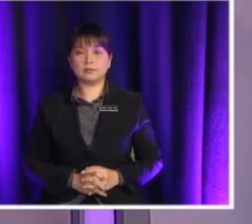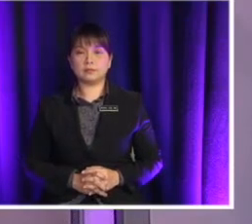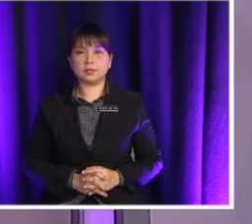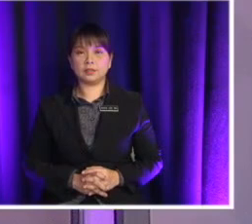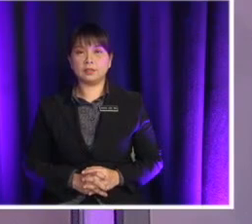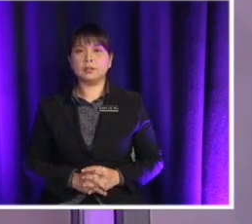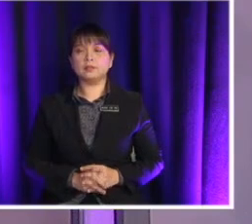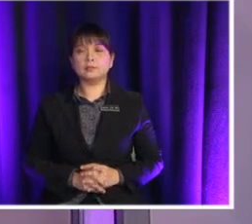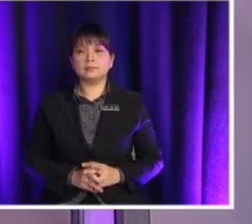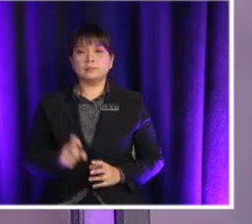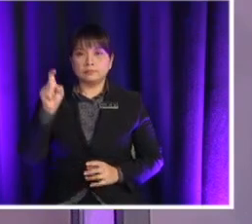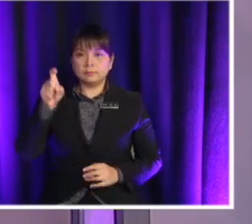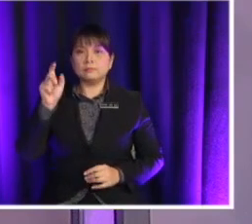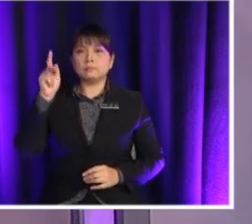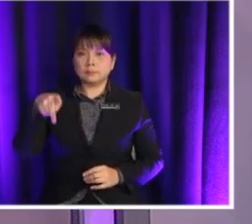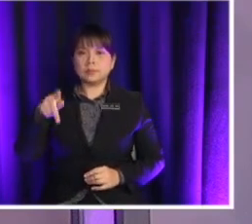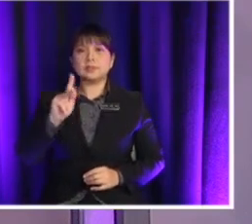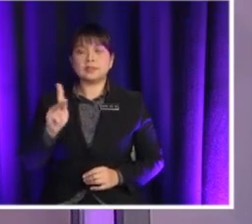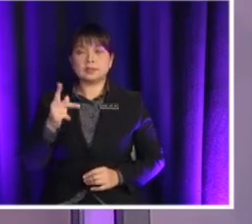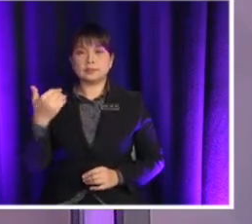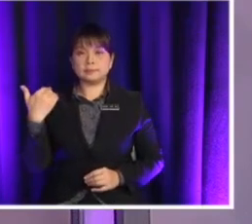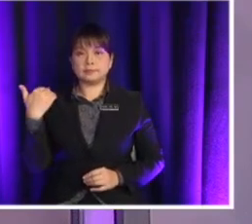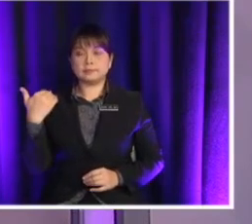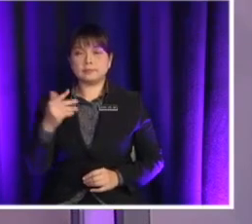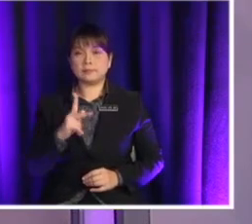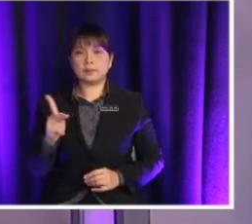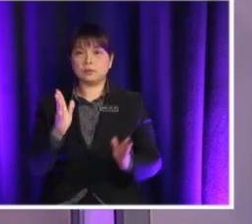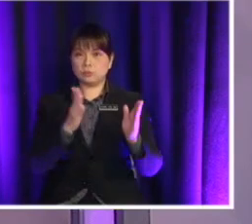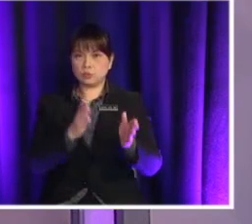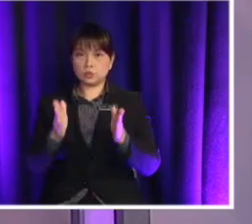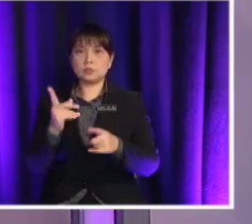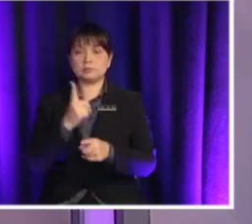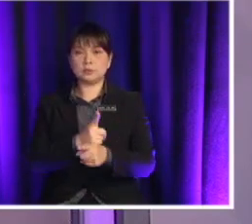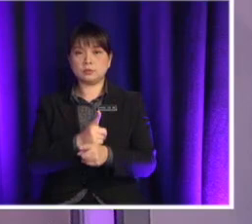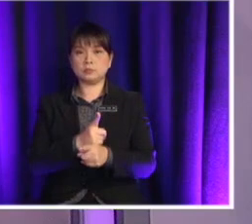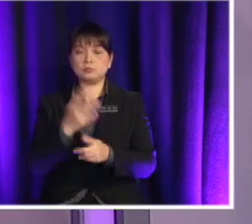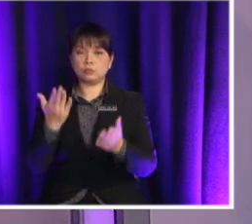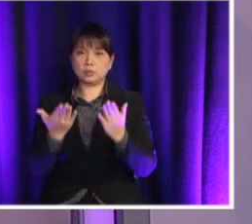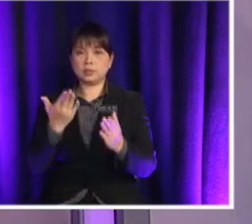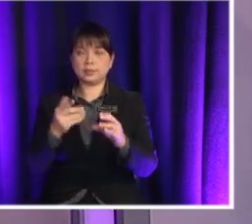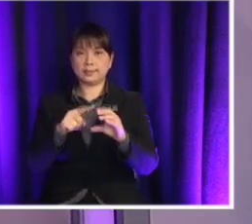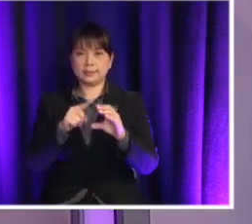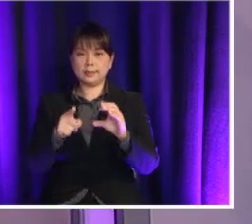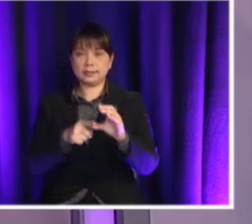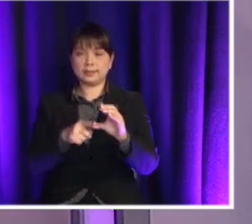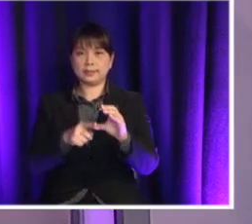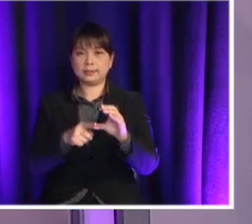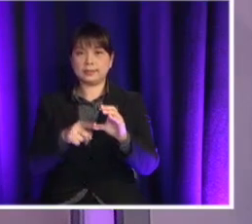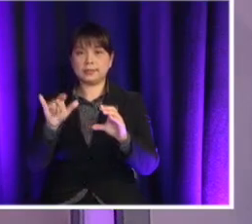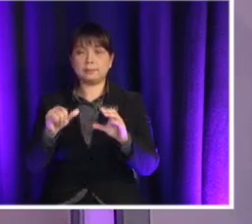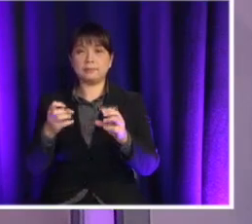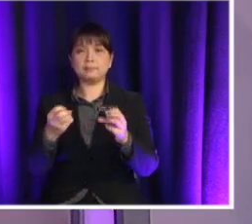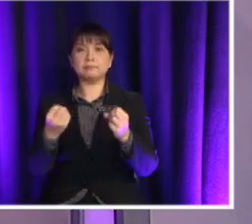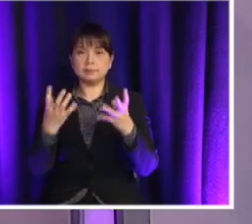yang perintang yang kita ada 3 perintang, ataupun mungkin ada litar yang agak lebih banyak litar dia